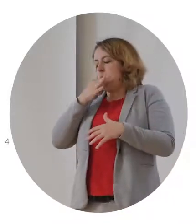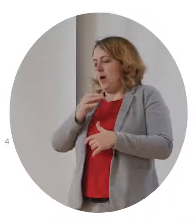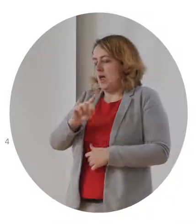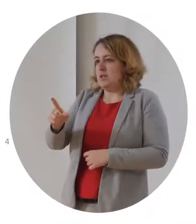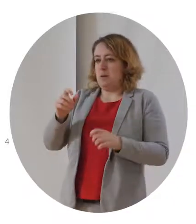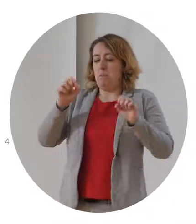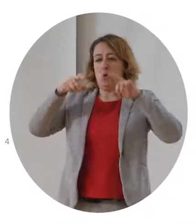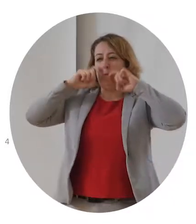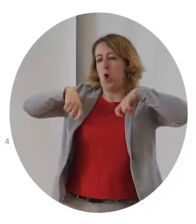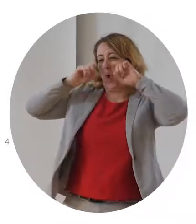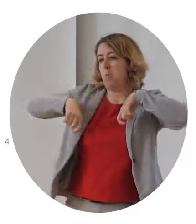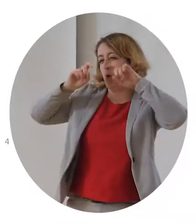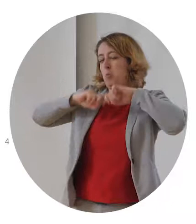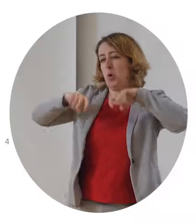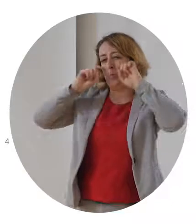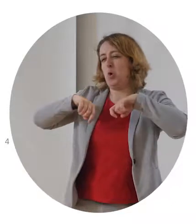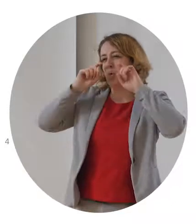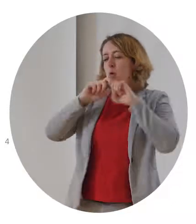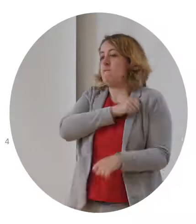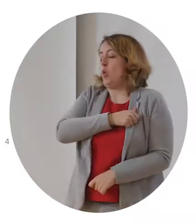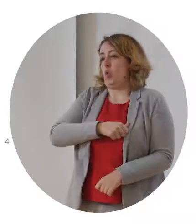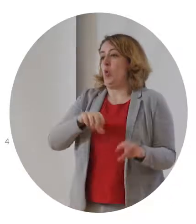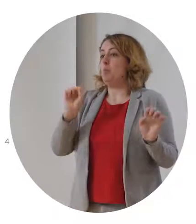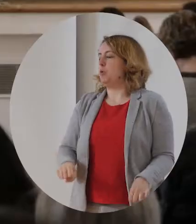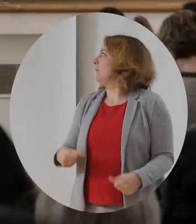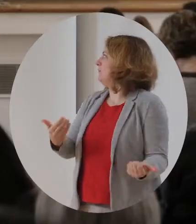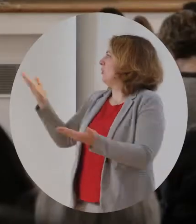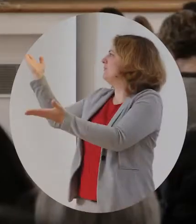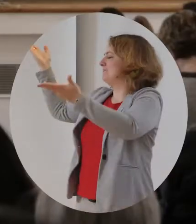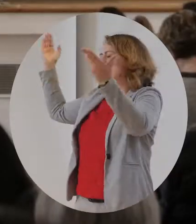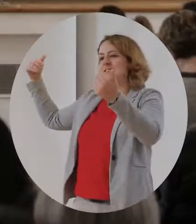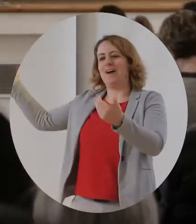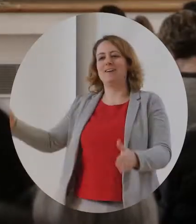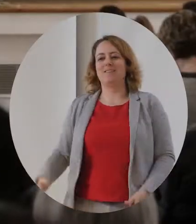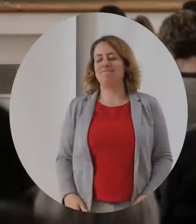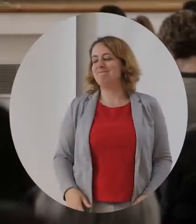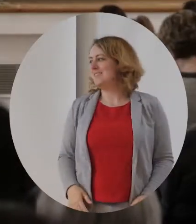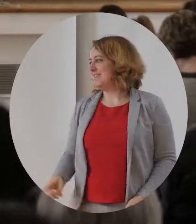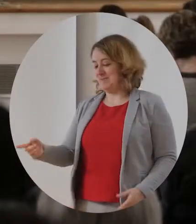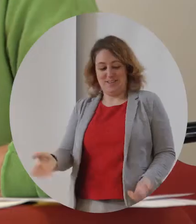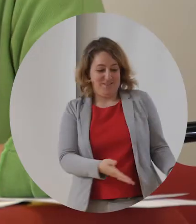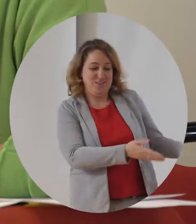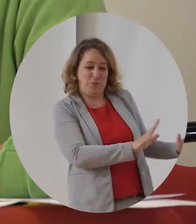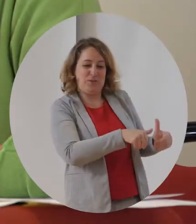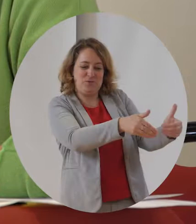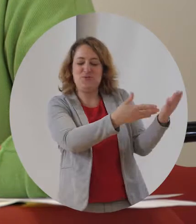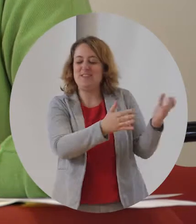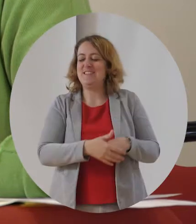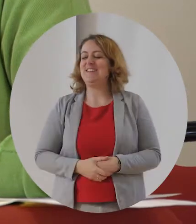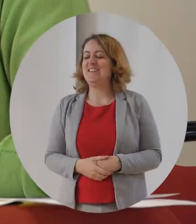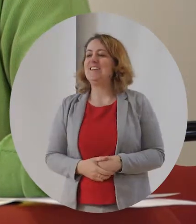des pleurs absolument... Ah bah oui, c'est là, vas-y. Non, vas-y. Des pleurs